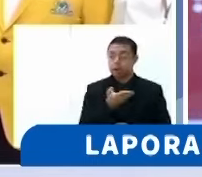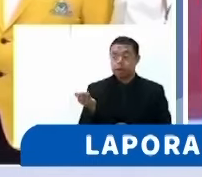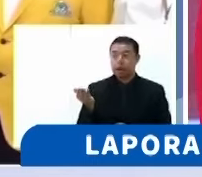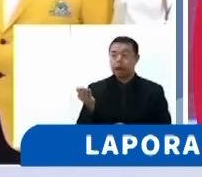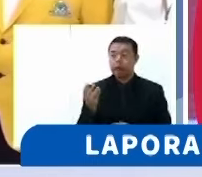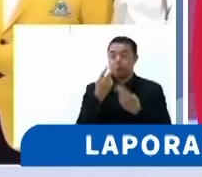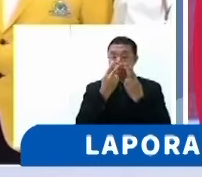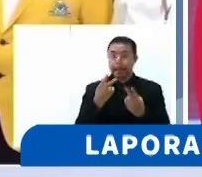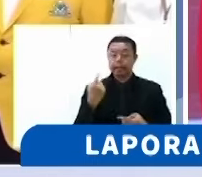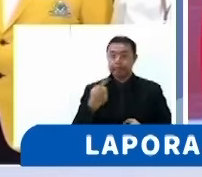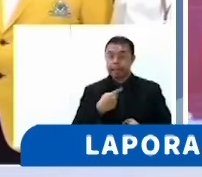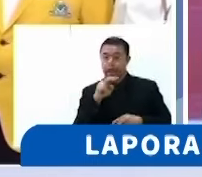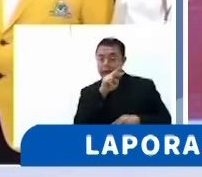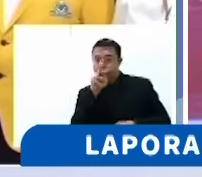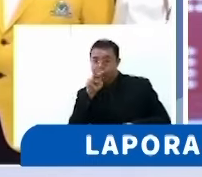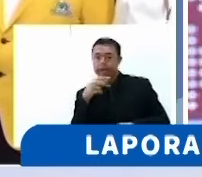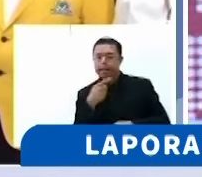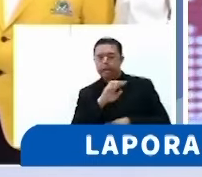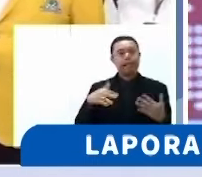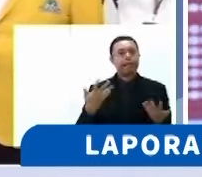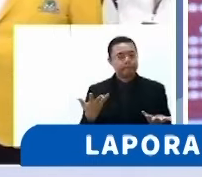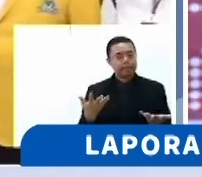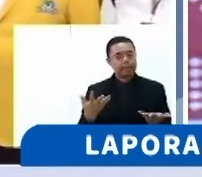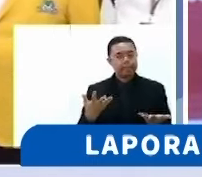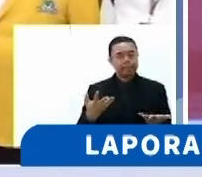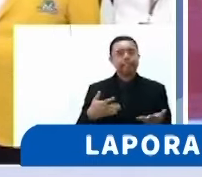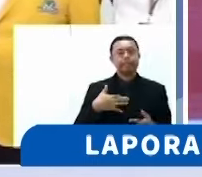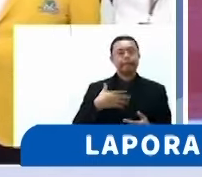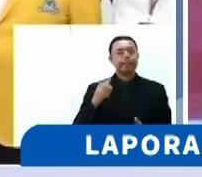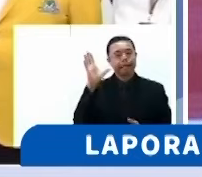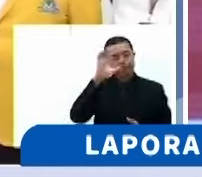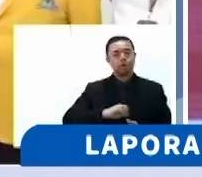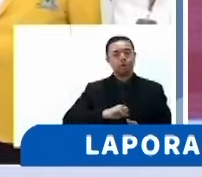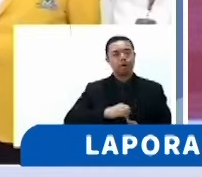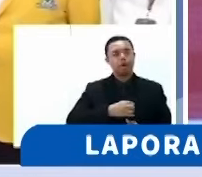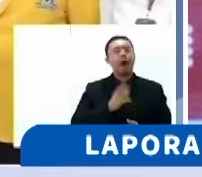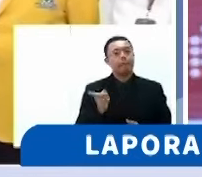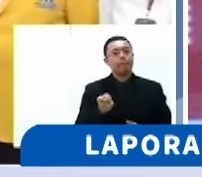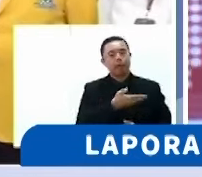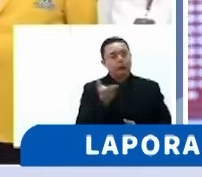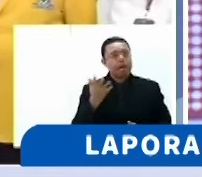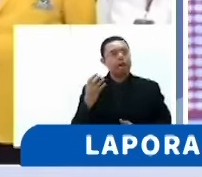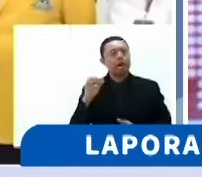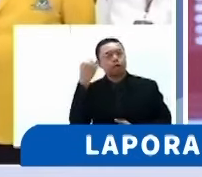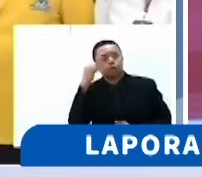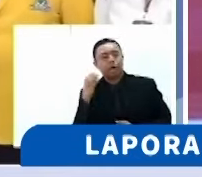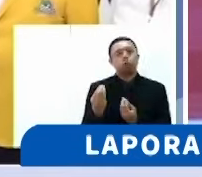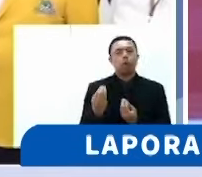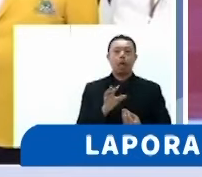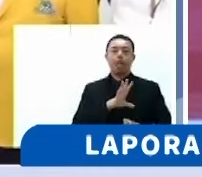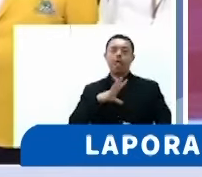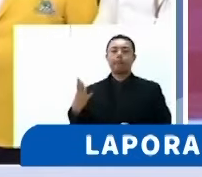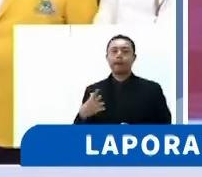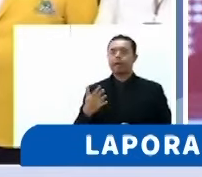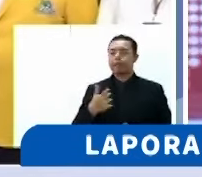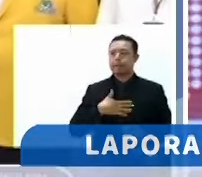singkat saja. Menurut Anda, apakah Prabowo Gibran ini mampu mengatasi segala tantangan ini? Ya,